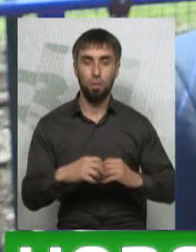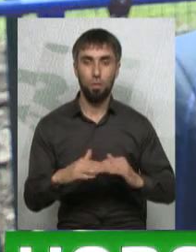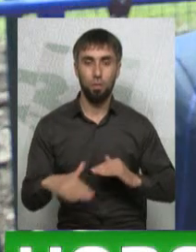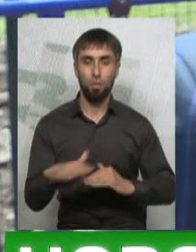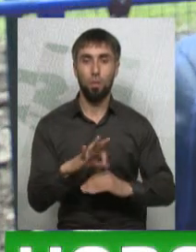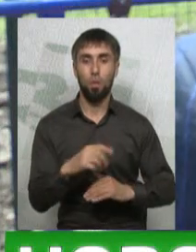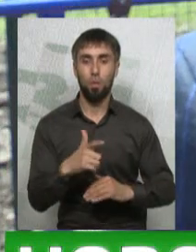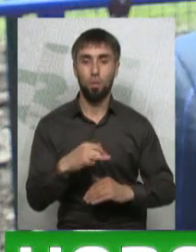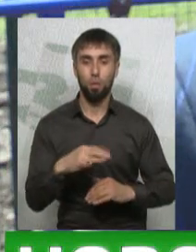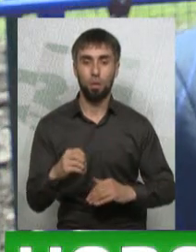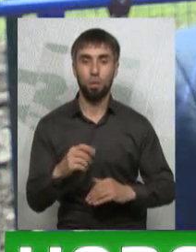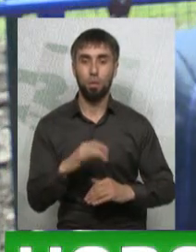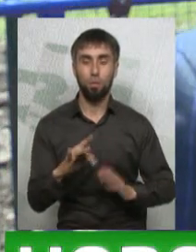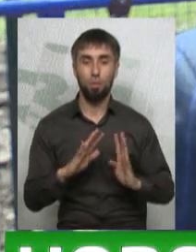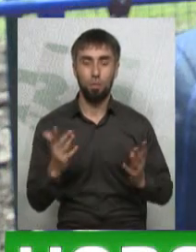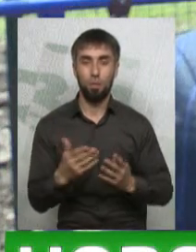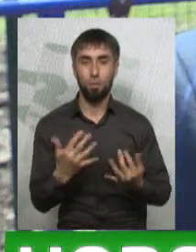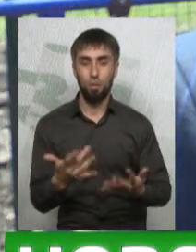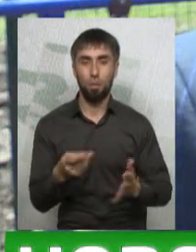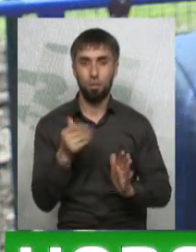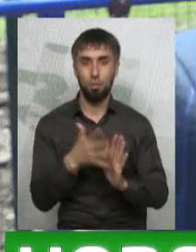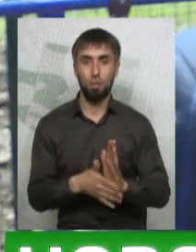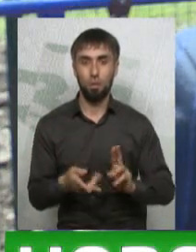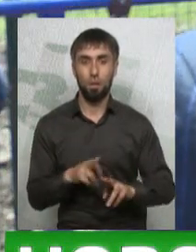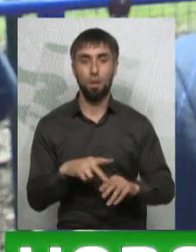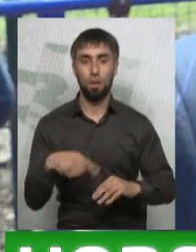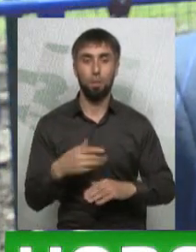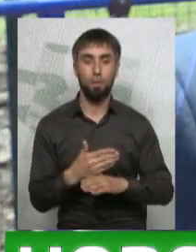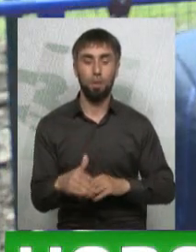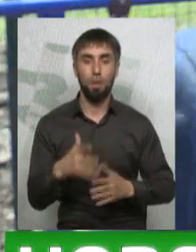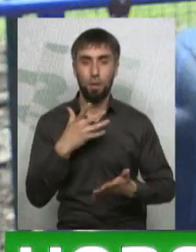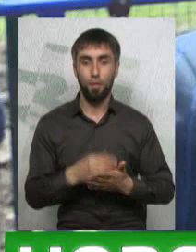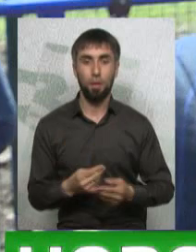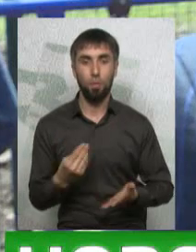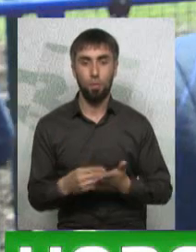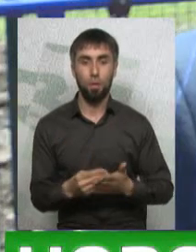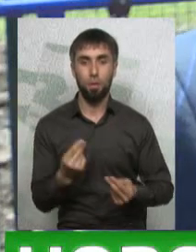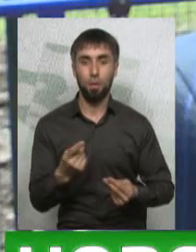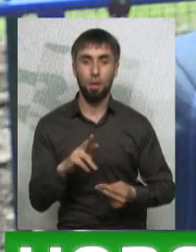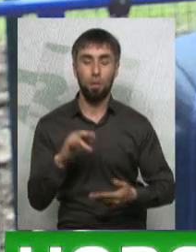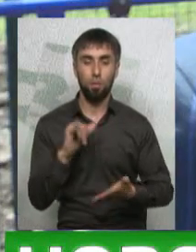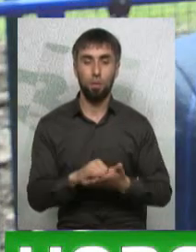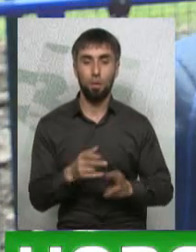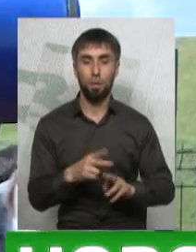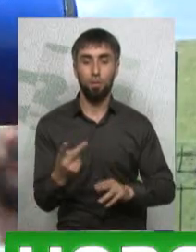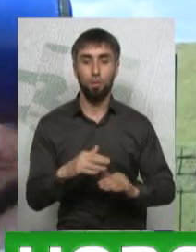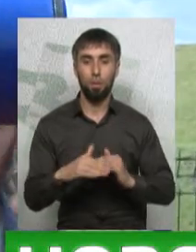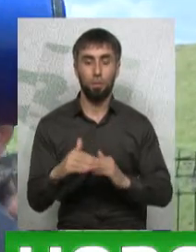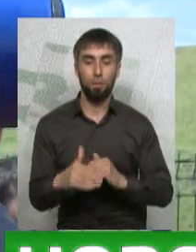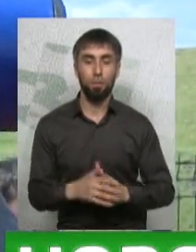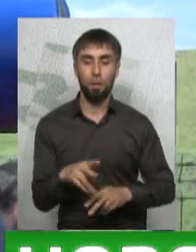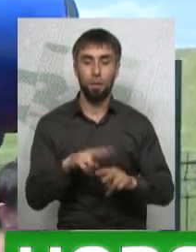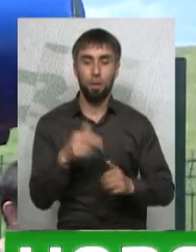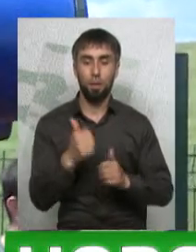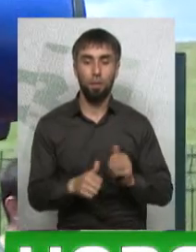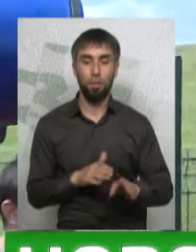покрытие, ограждение тоже требует расходов, и Карабулак выделили собственно бюджет и средства для установки этих двух площадок. Здесь